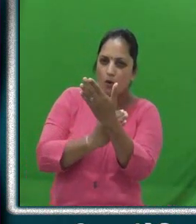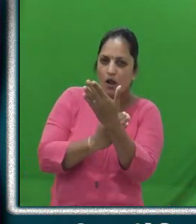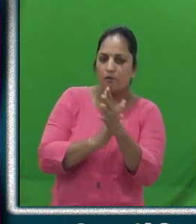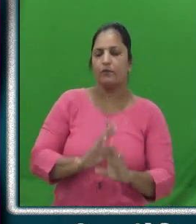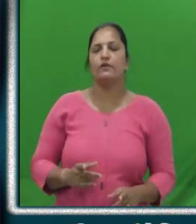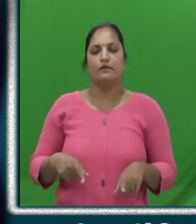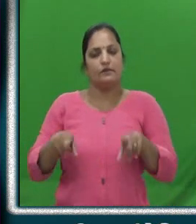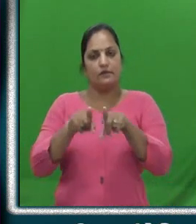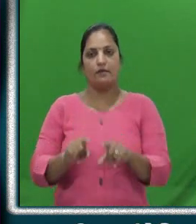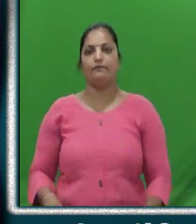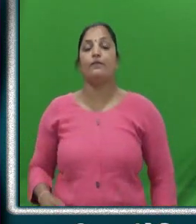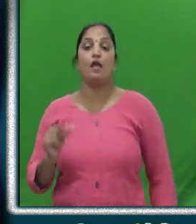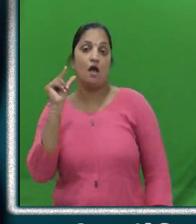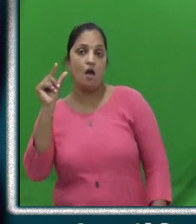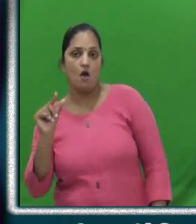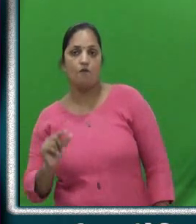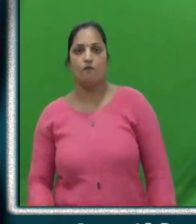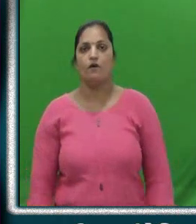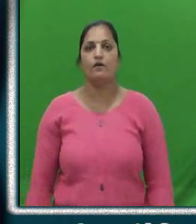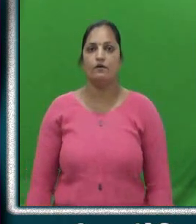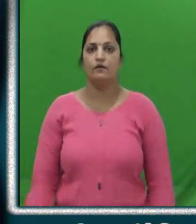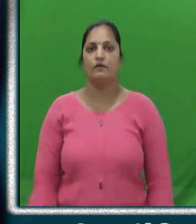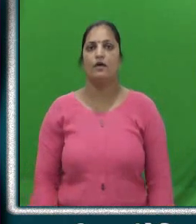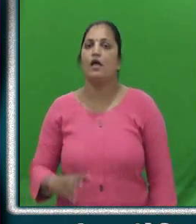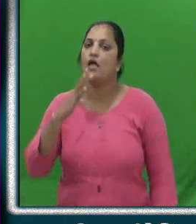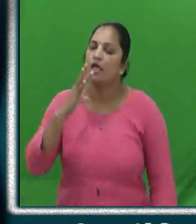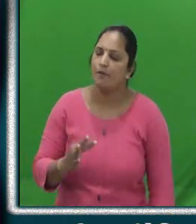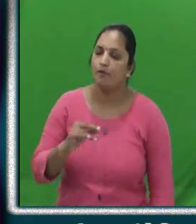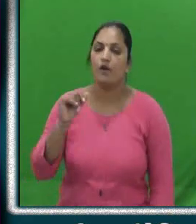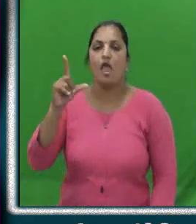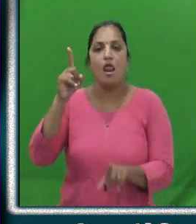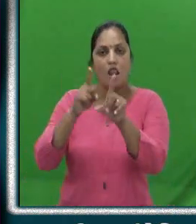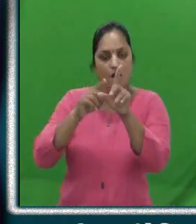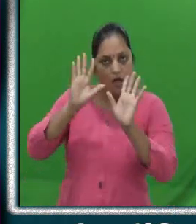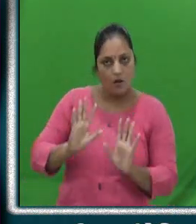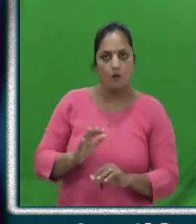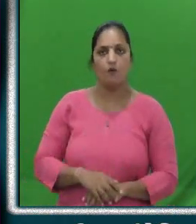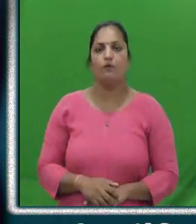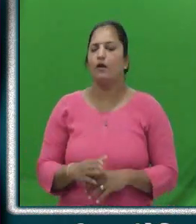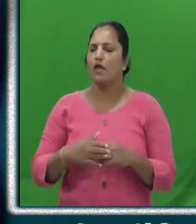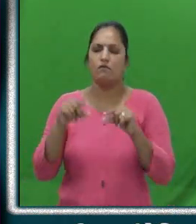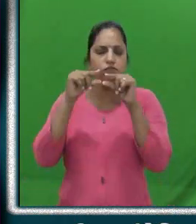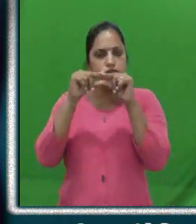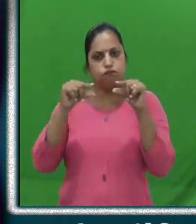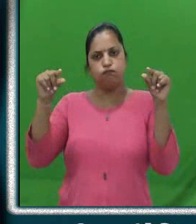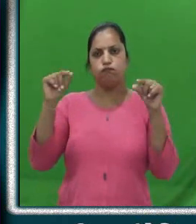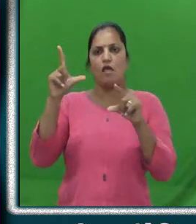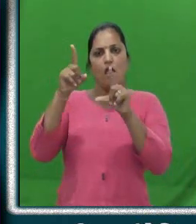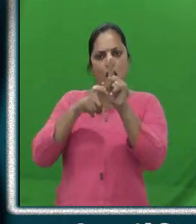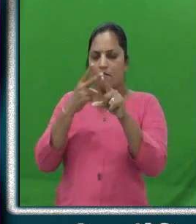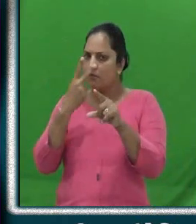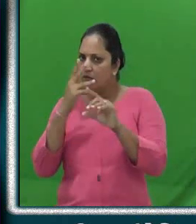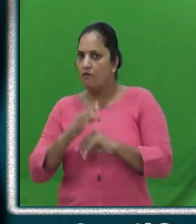પ્રસંગોપાત. આ શબ્દો વાક્યની અંદર આવે, કોઈ પણ વાક્યની